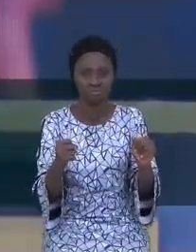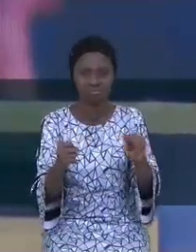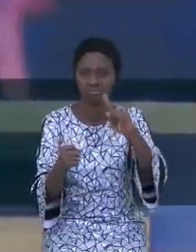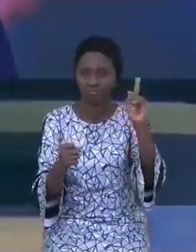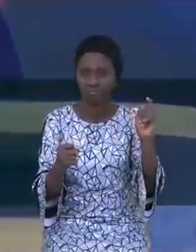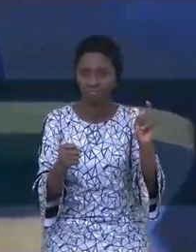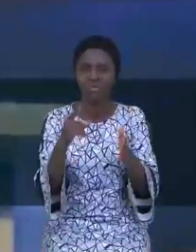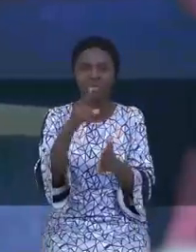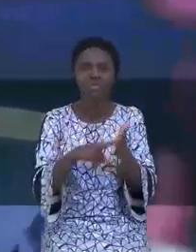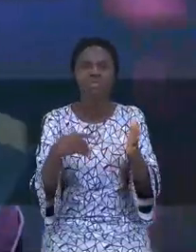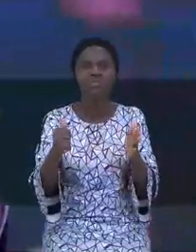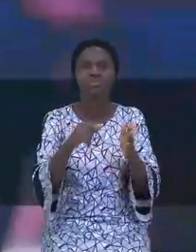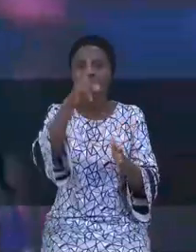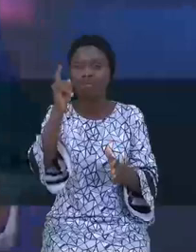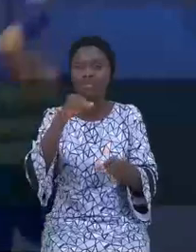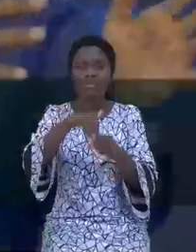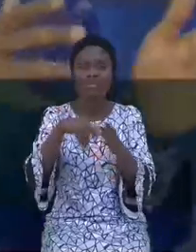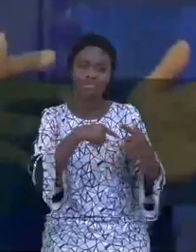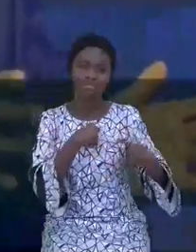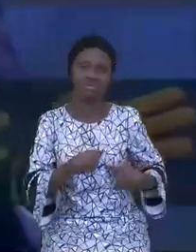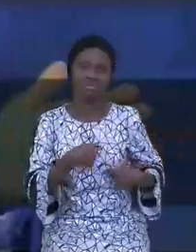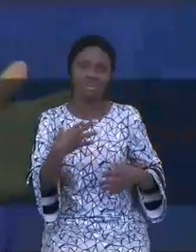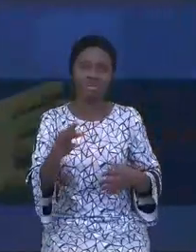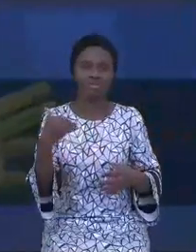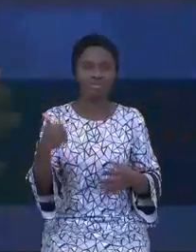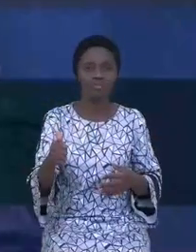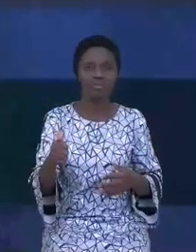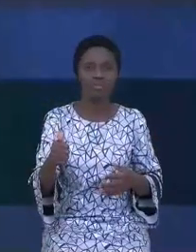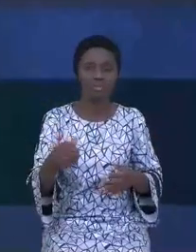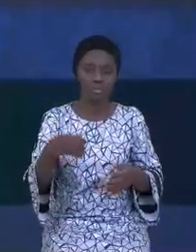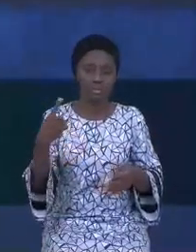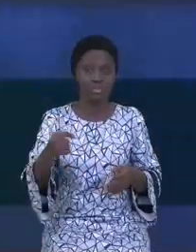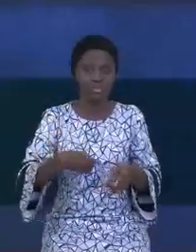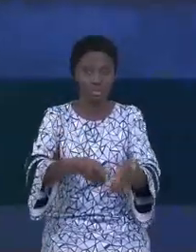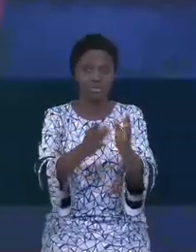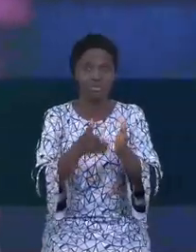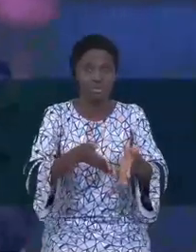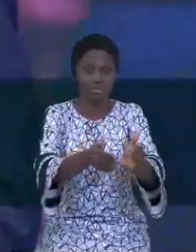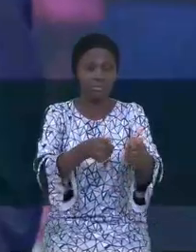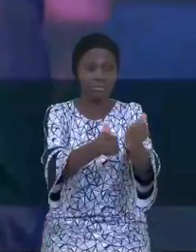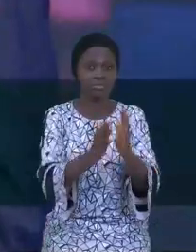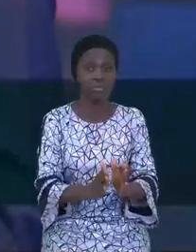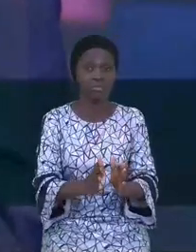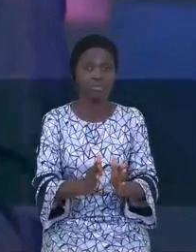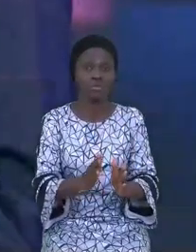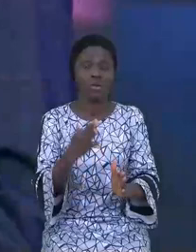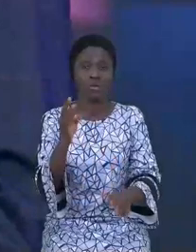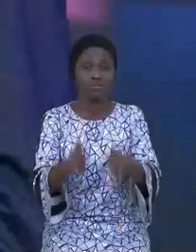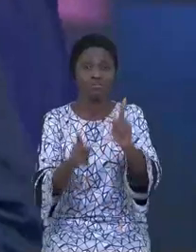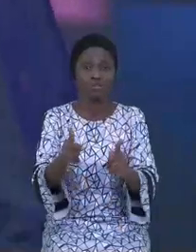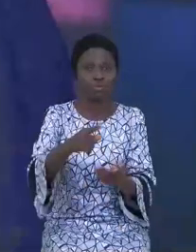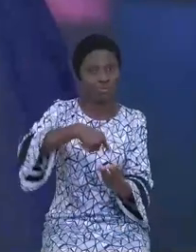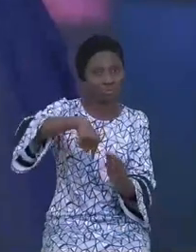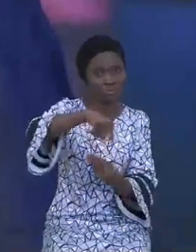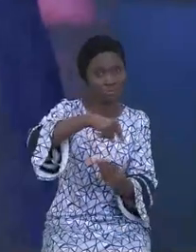Quelle question dans le cœur des disciples, de ceux qui entouraient